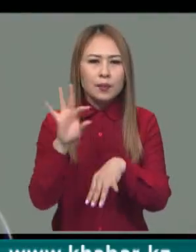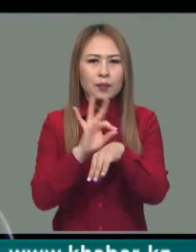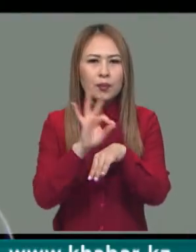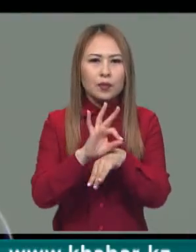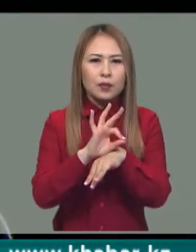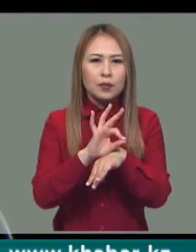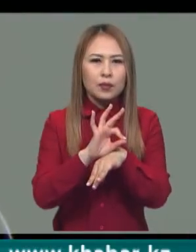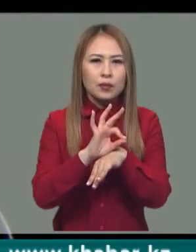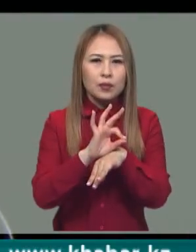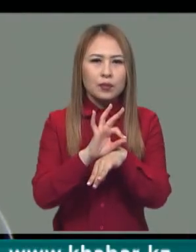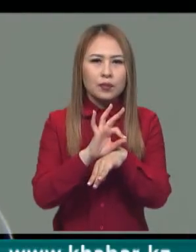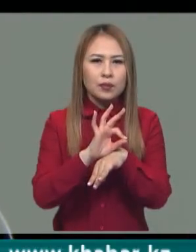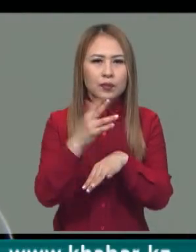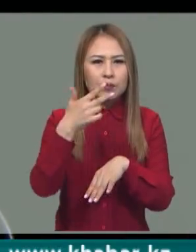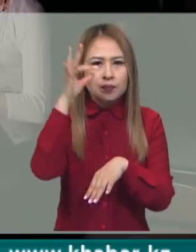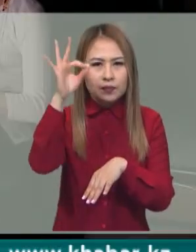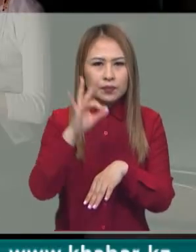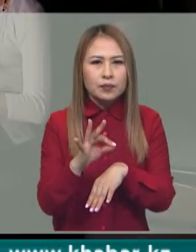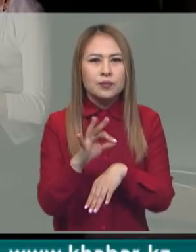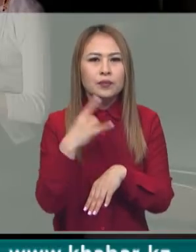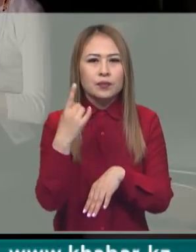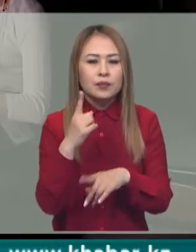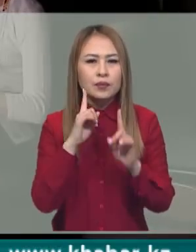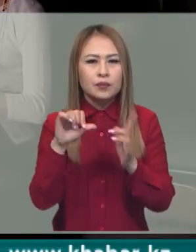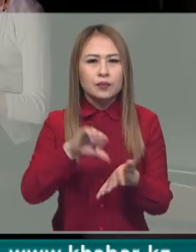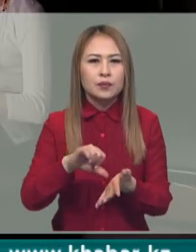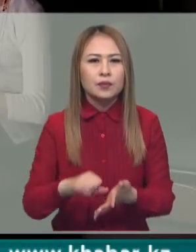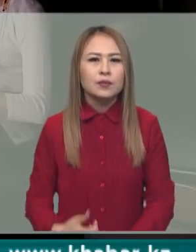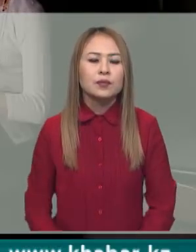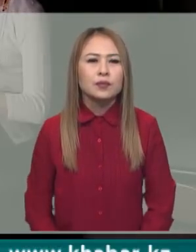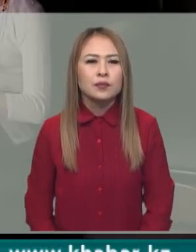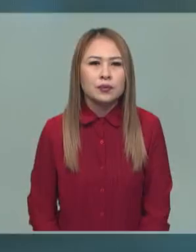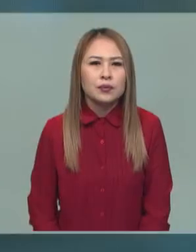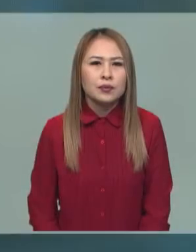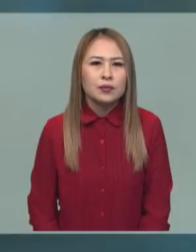көрсеткіші 30%-ке төмен болады, дейді жиынға қатысушылар.